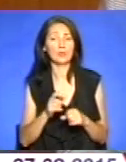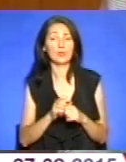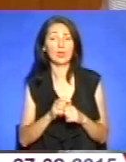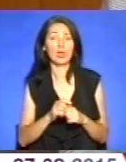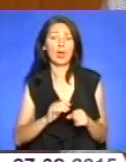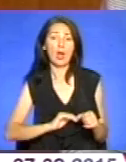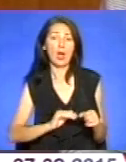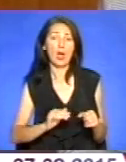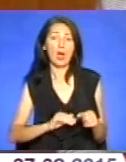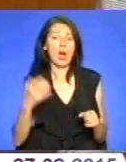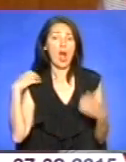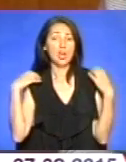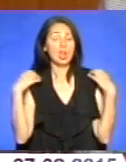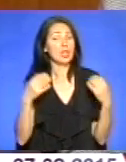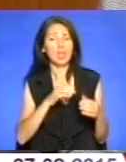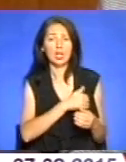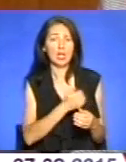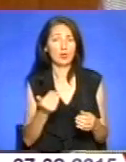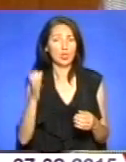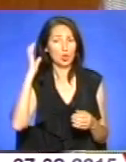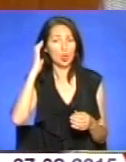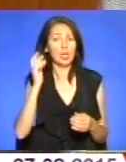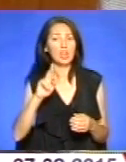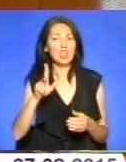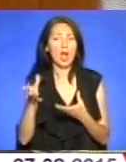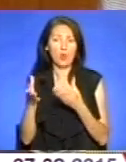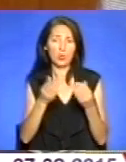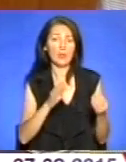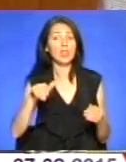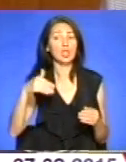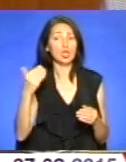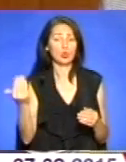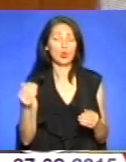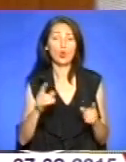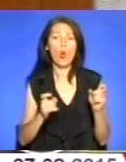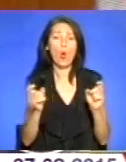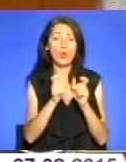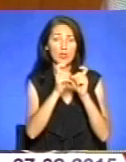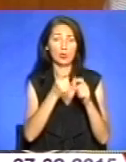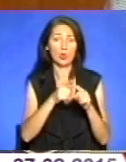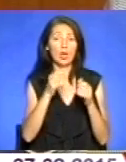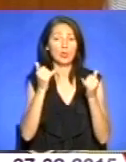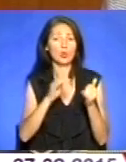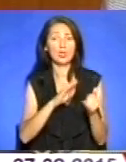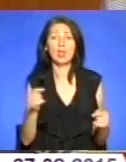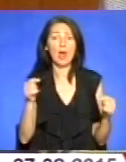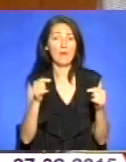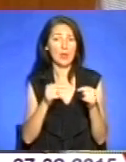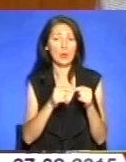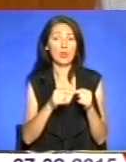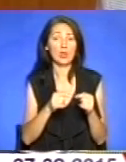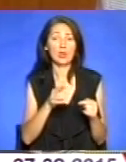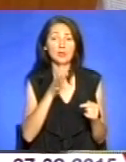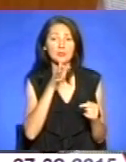чином впливати на ту сторону конфлікту, яка сьогодні не відповідає вчасно? До